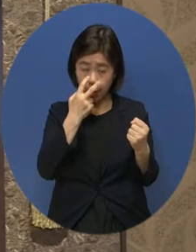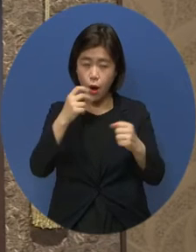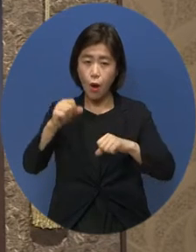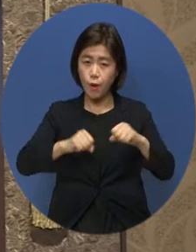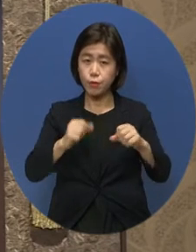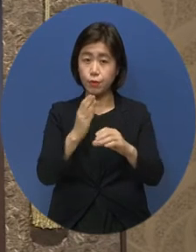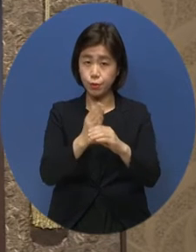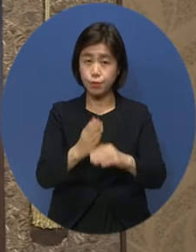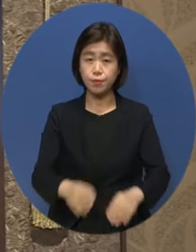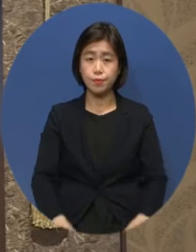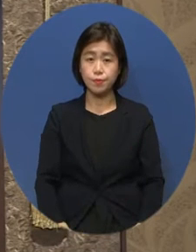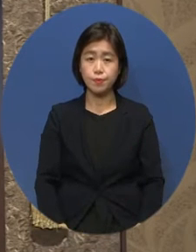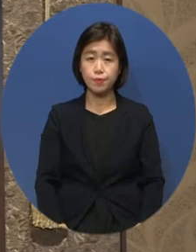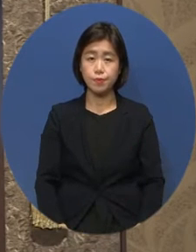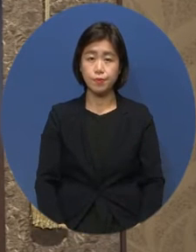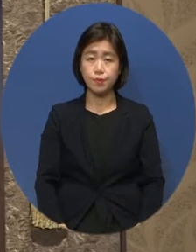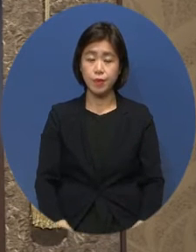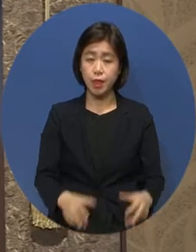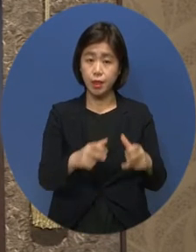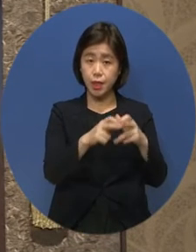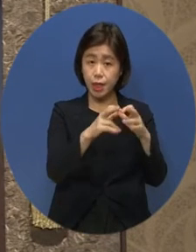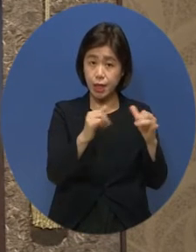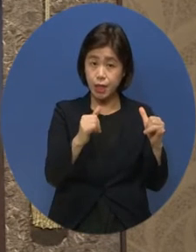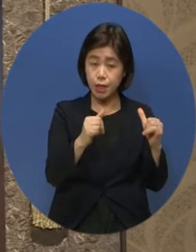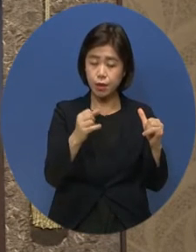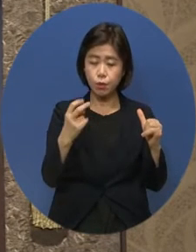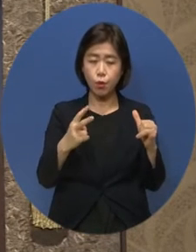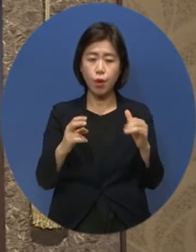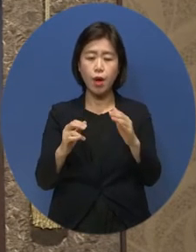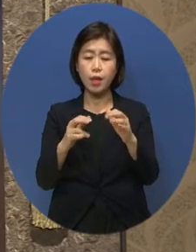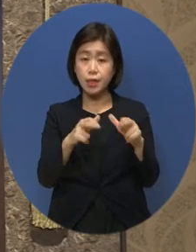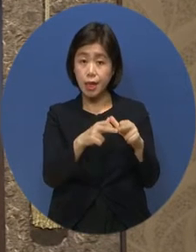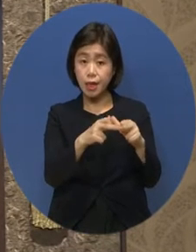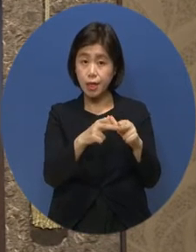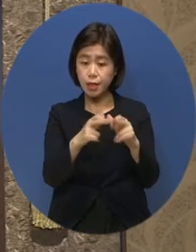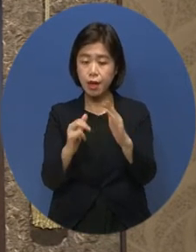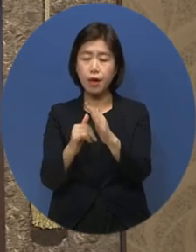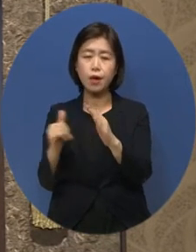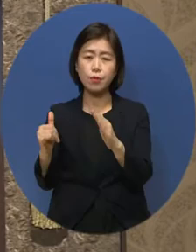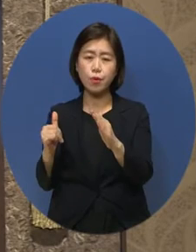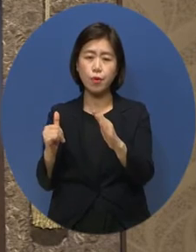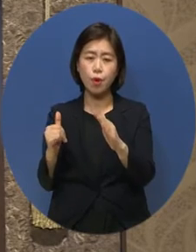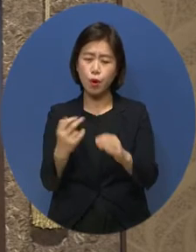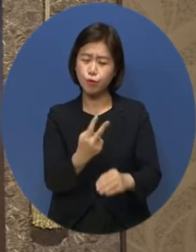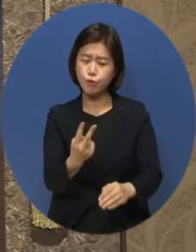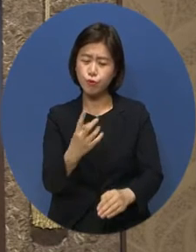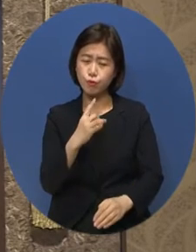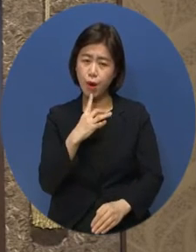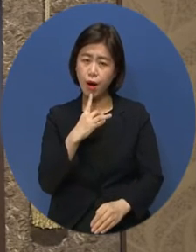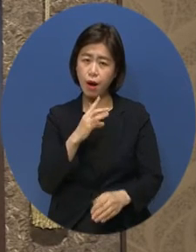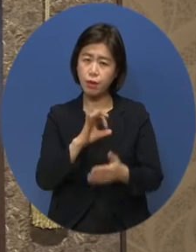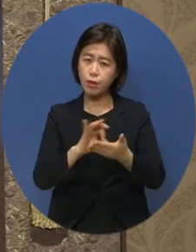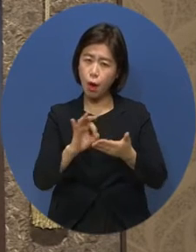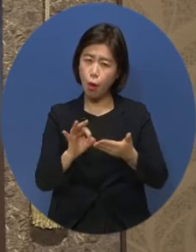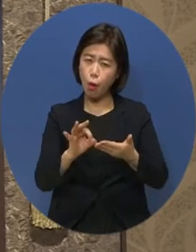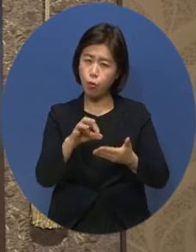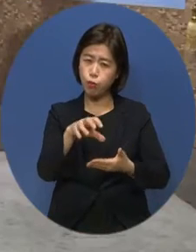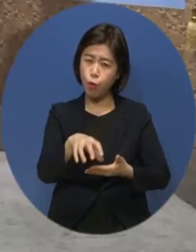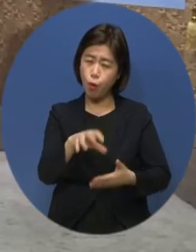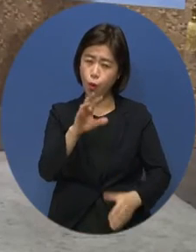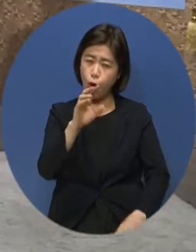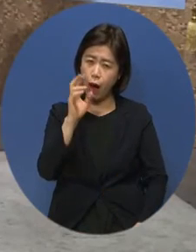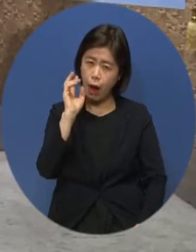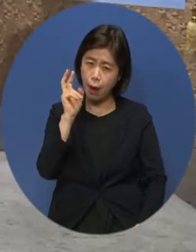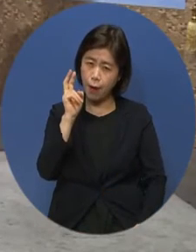한다면 장애인들과 가족들만 이용하는 거 아니냐 내가 이런 이제 어 생각을 갖기 가 11 4 그 부분